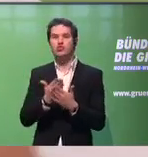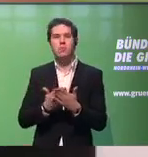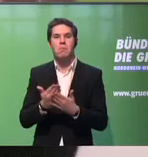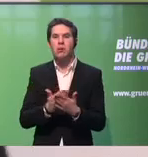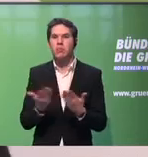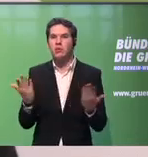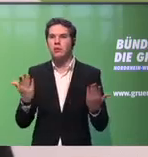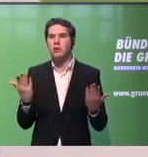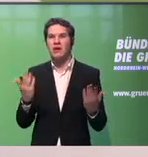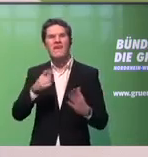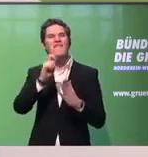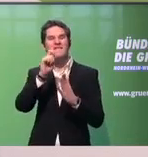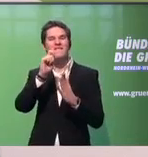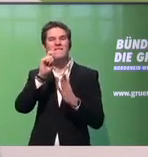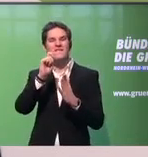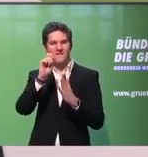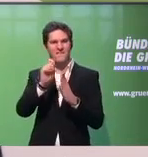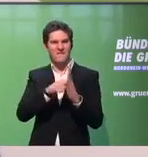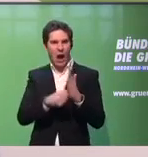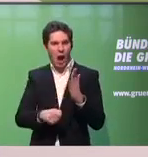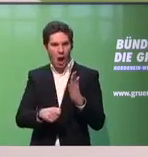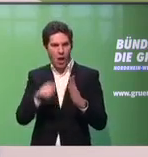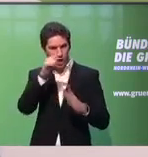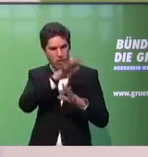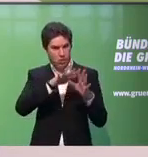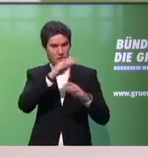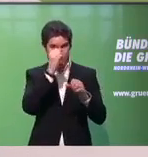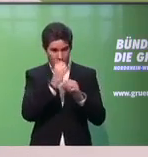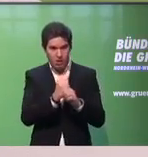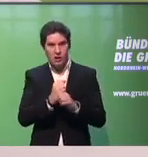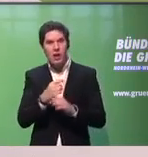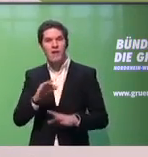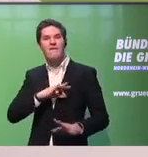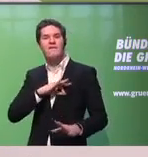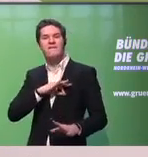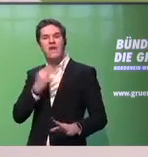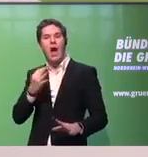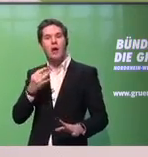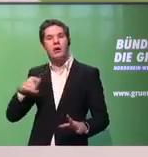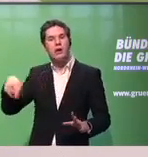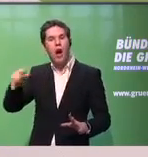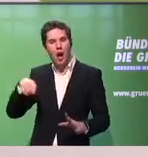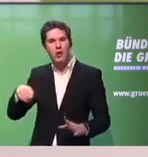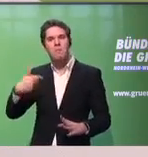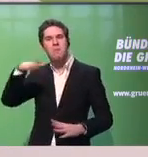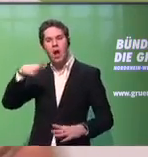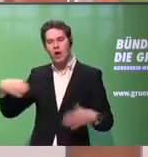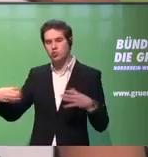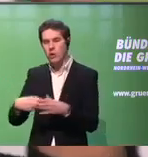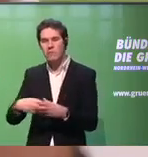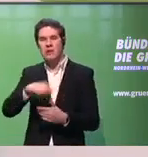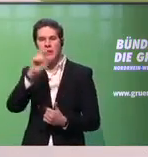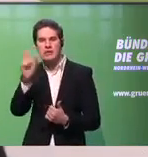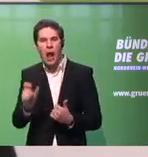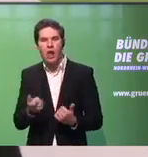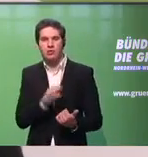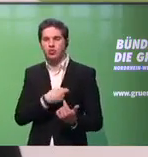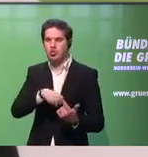allem nach der Wahl von Herrn Hollande, eine stärkere Allianz mit Italien, Spanien